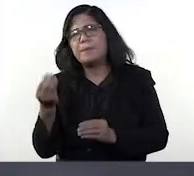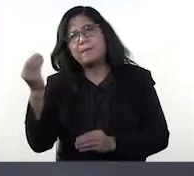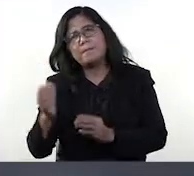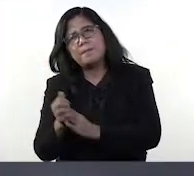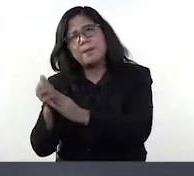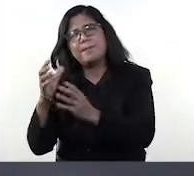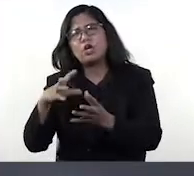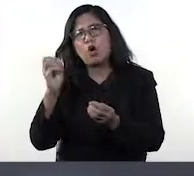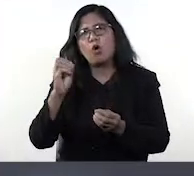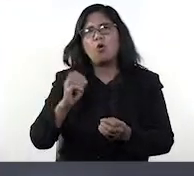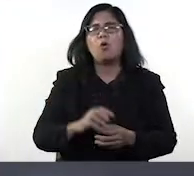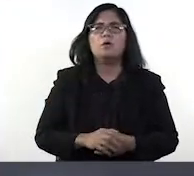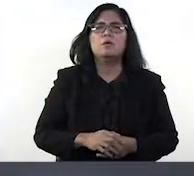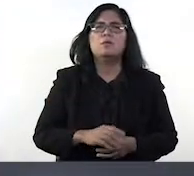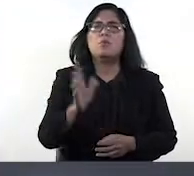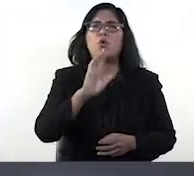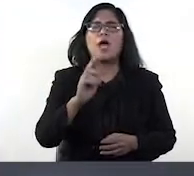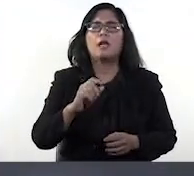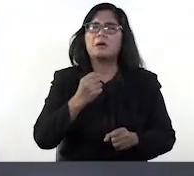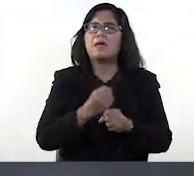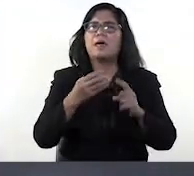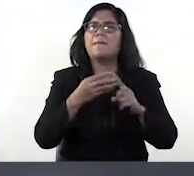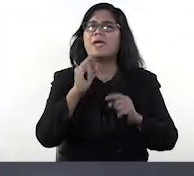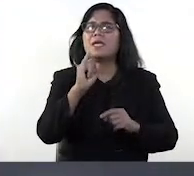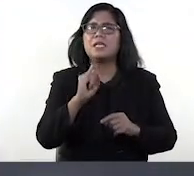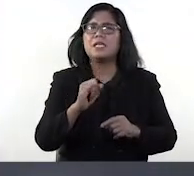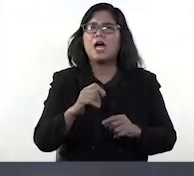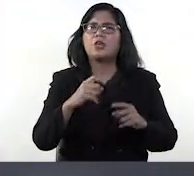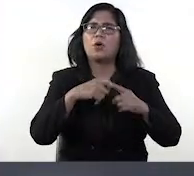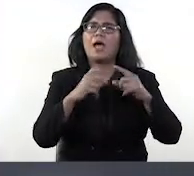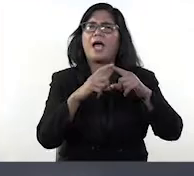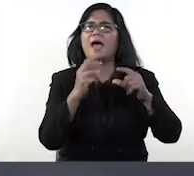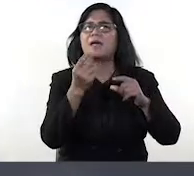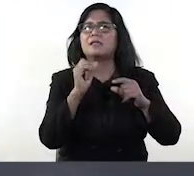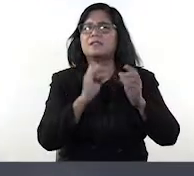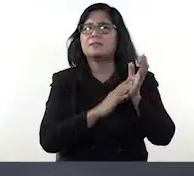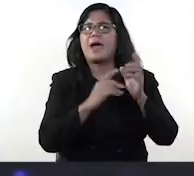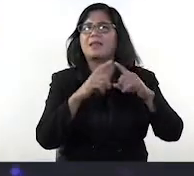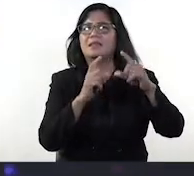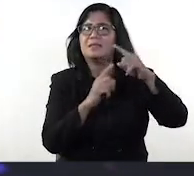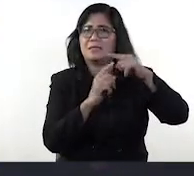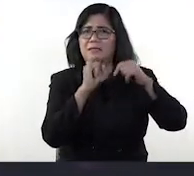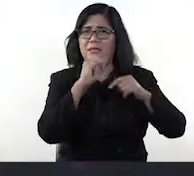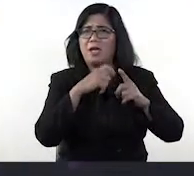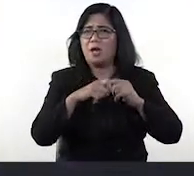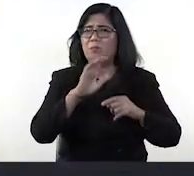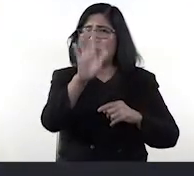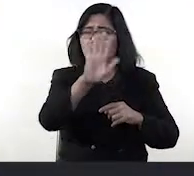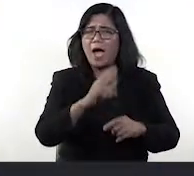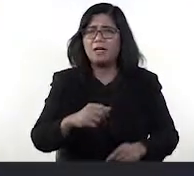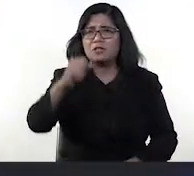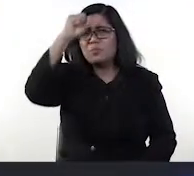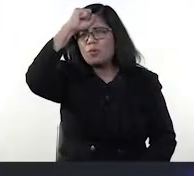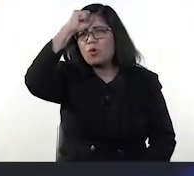hanyalah milik gereja karismatik dan gereja pantekosta Sayanya mau bilang sama saat itu podo dan Indosat Hai